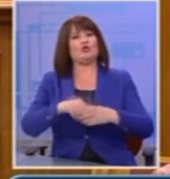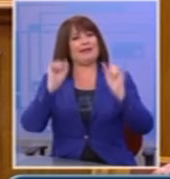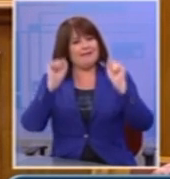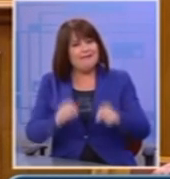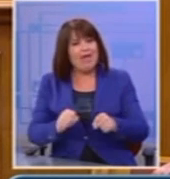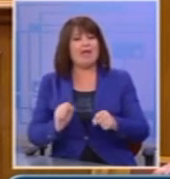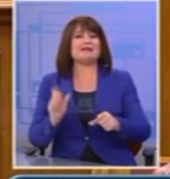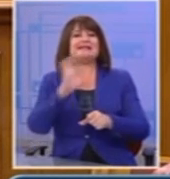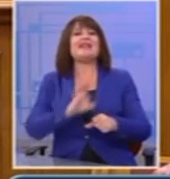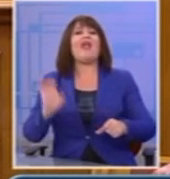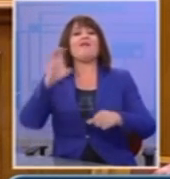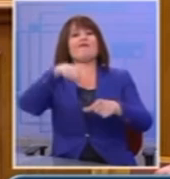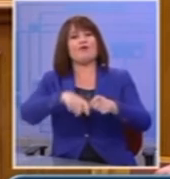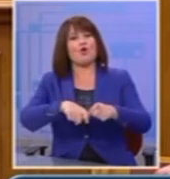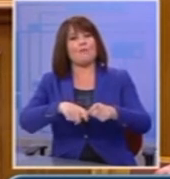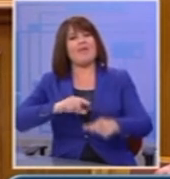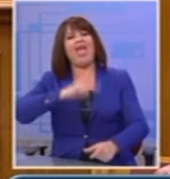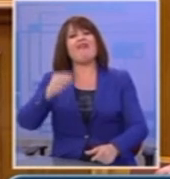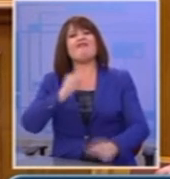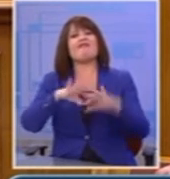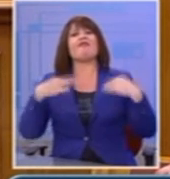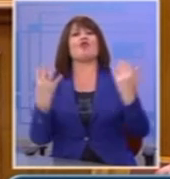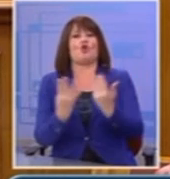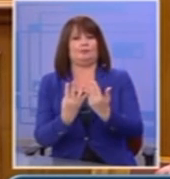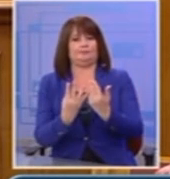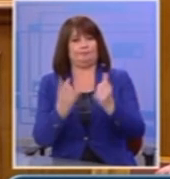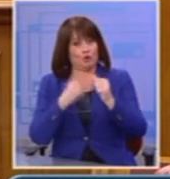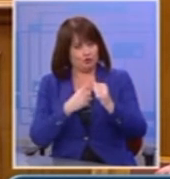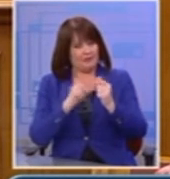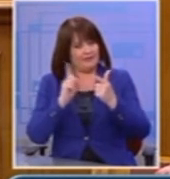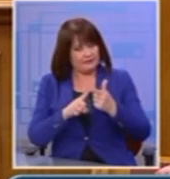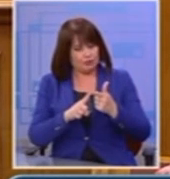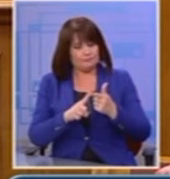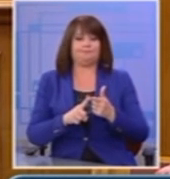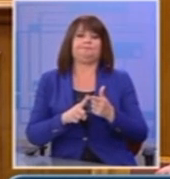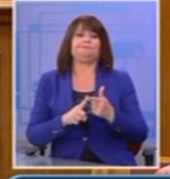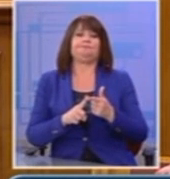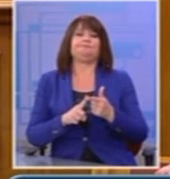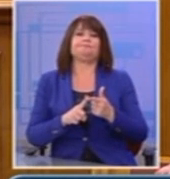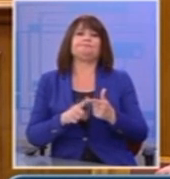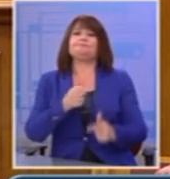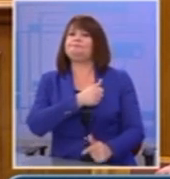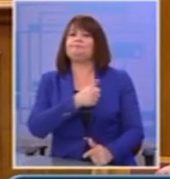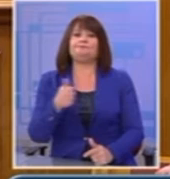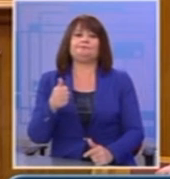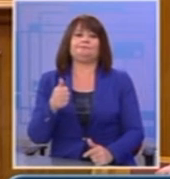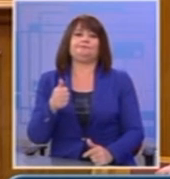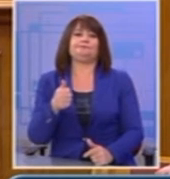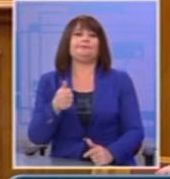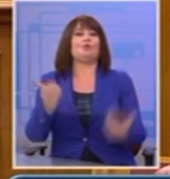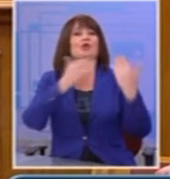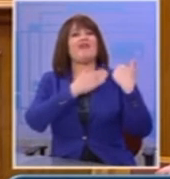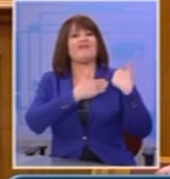της Ευρώπης και στη ζώνη του ευρώ. Δεύτερον, την αποκλειστική και μοναδική